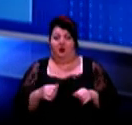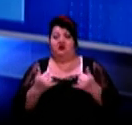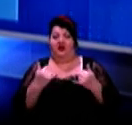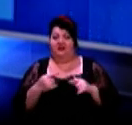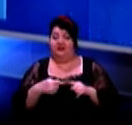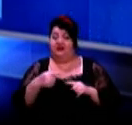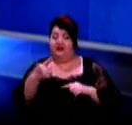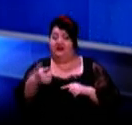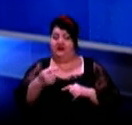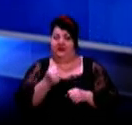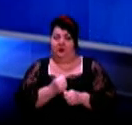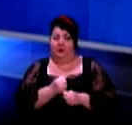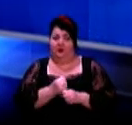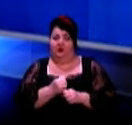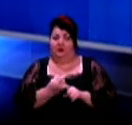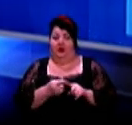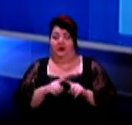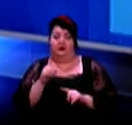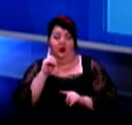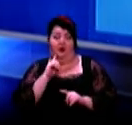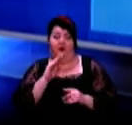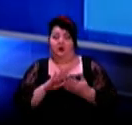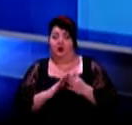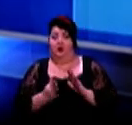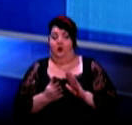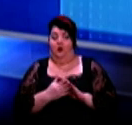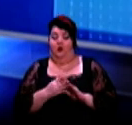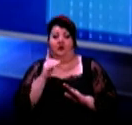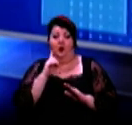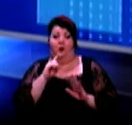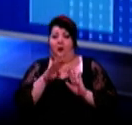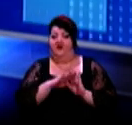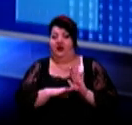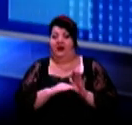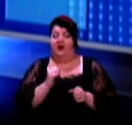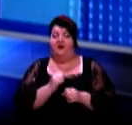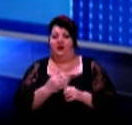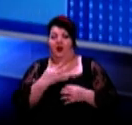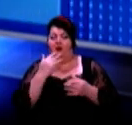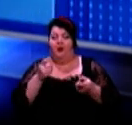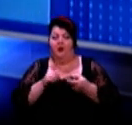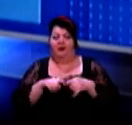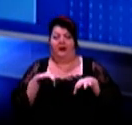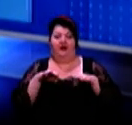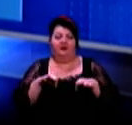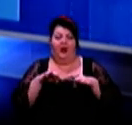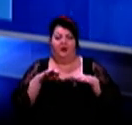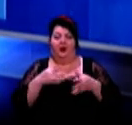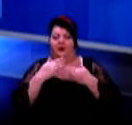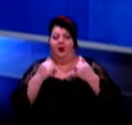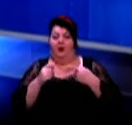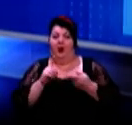а комфортні умови, більш-менш комфортний графік роботи. Немає підв'язки до транспорту, немає